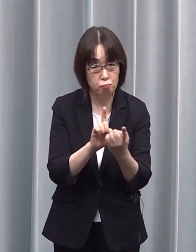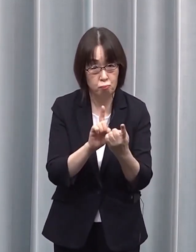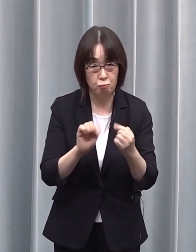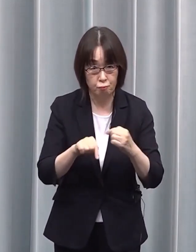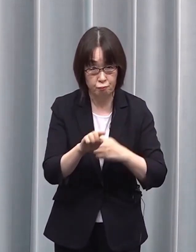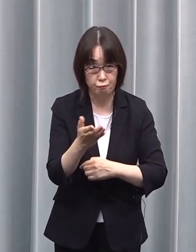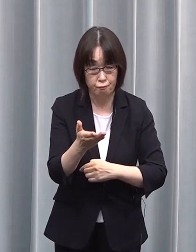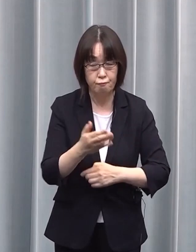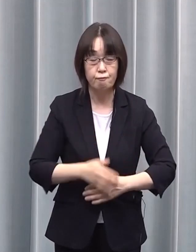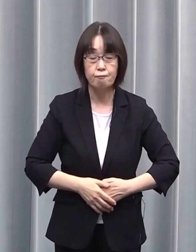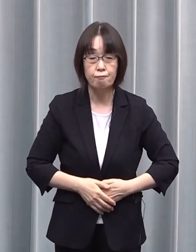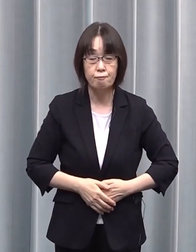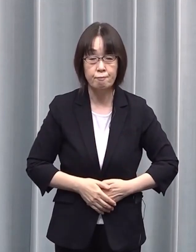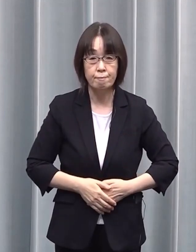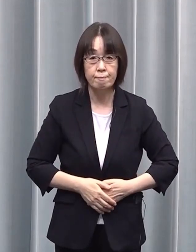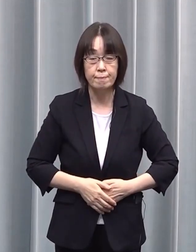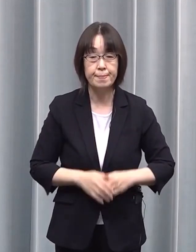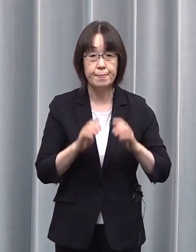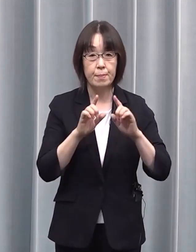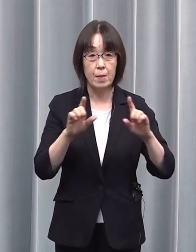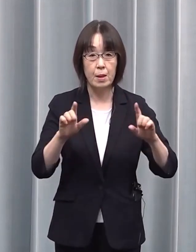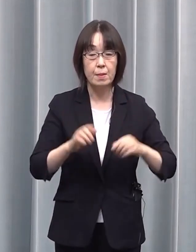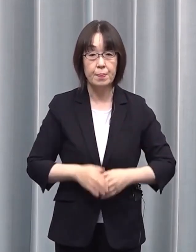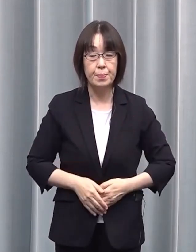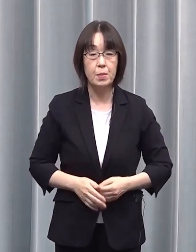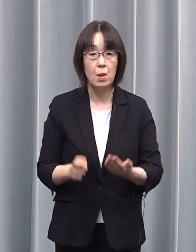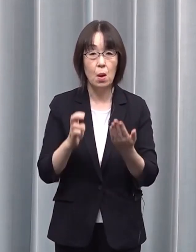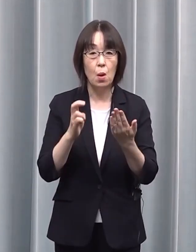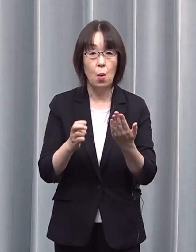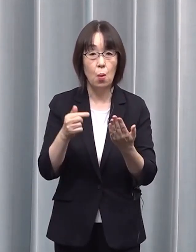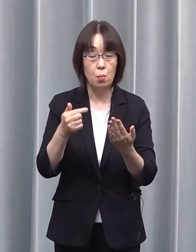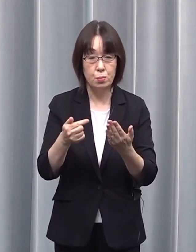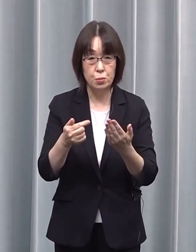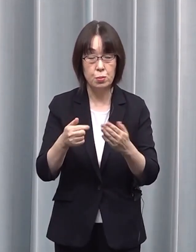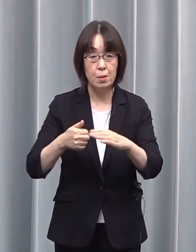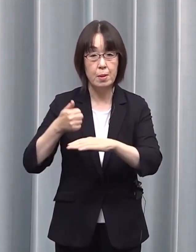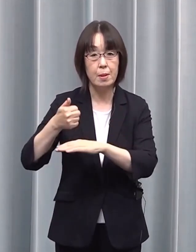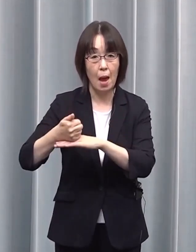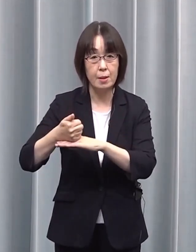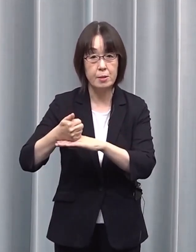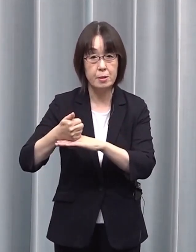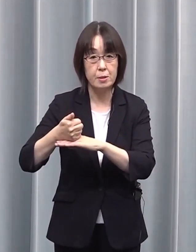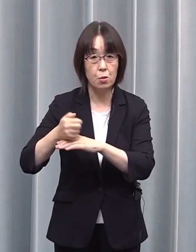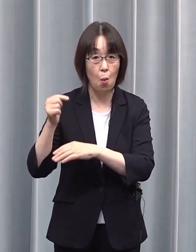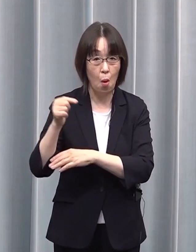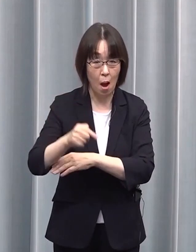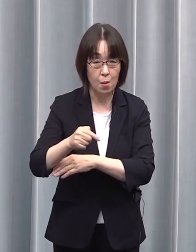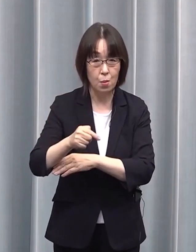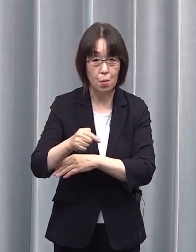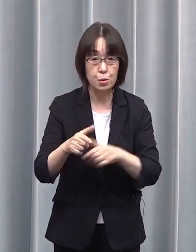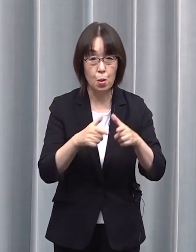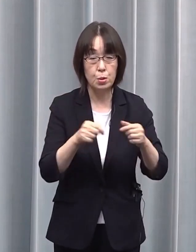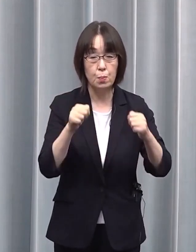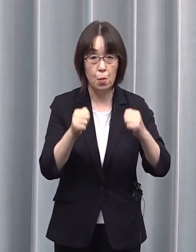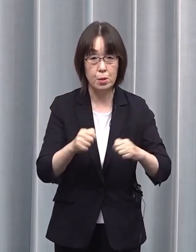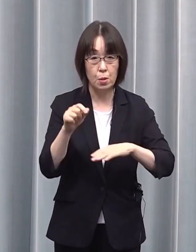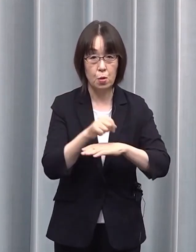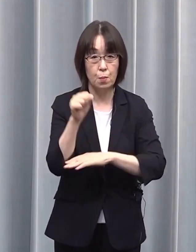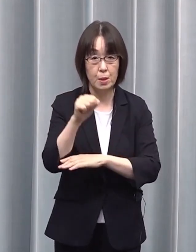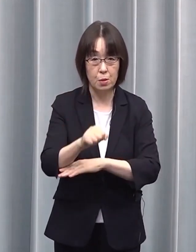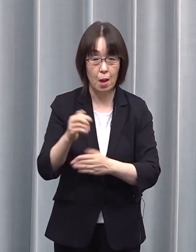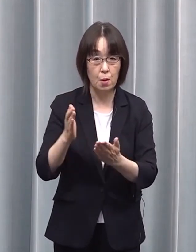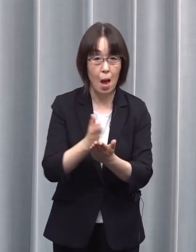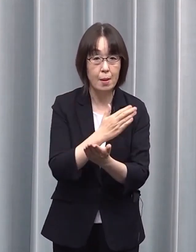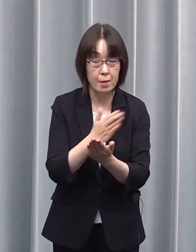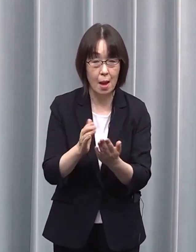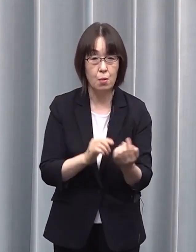けますか。 法務大臣による在留特別許可に関する判断については、個別